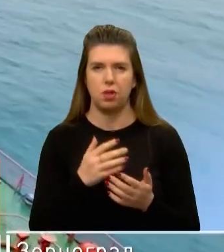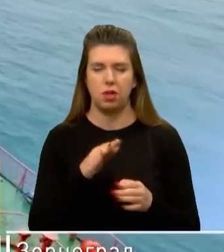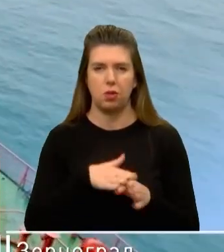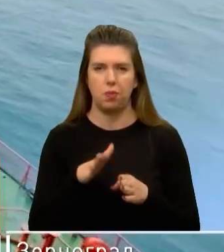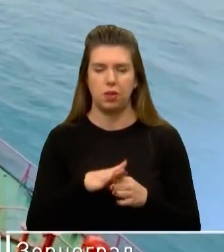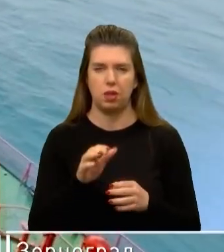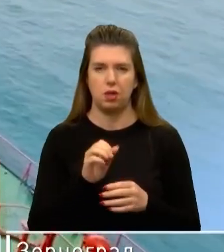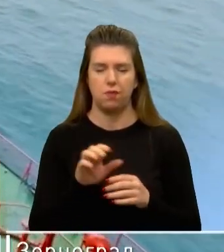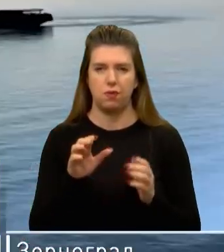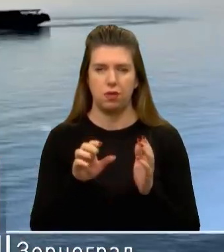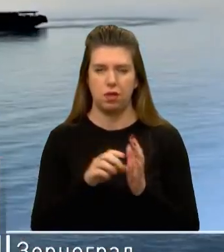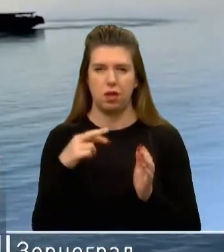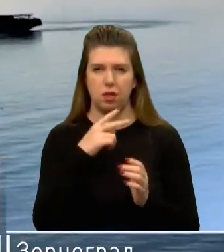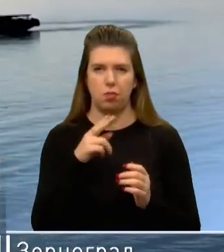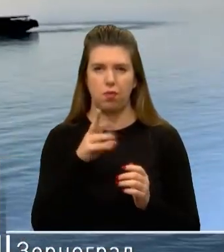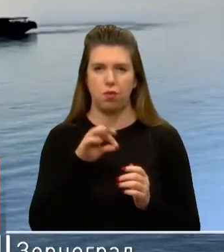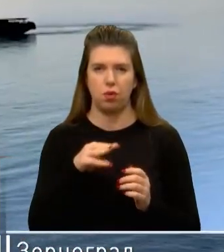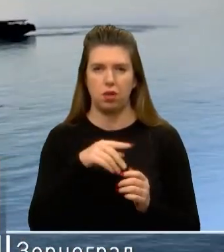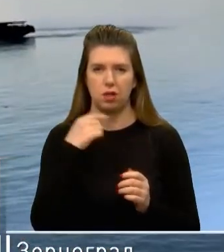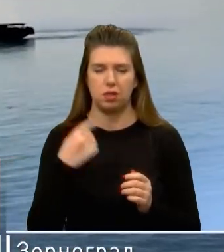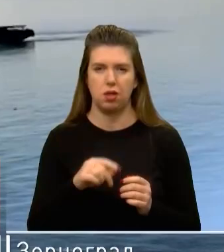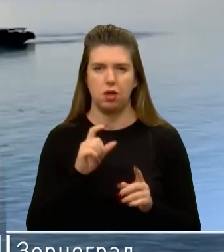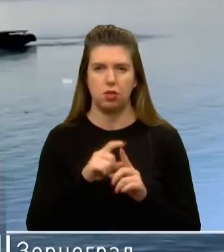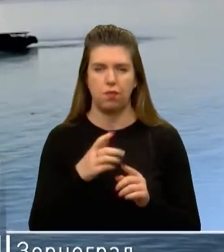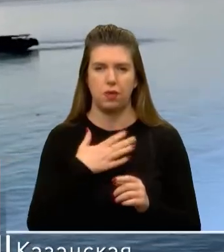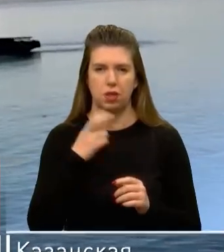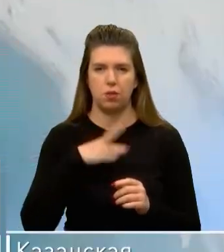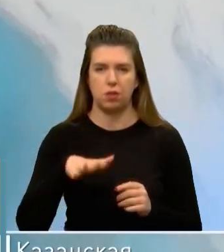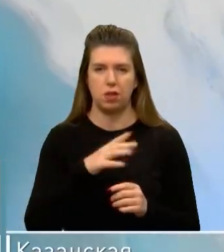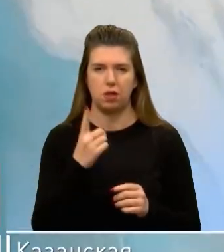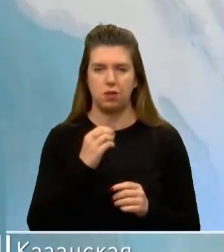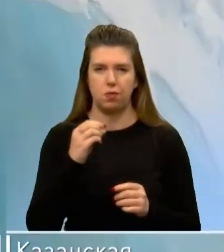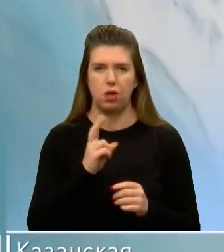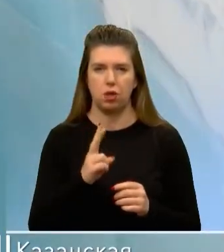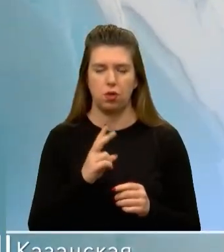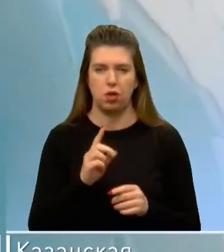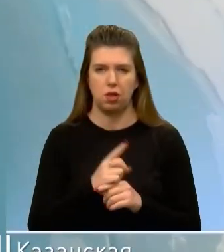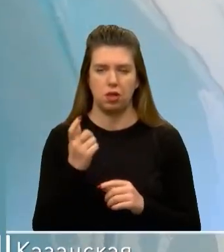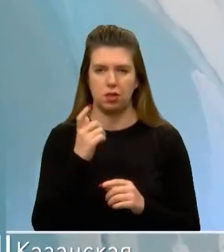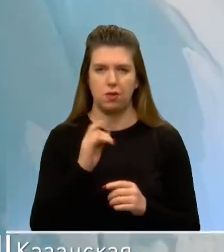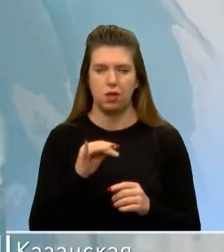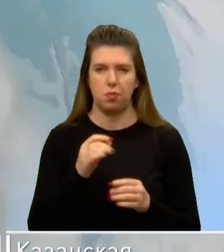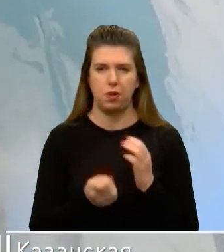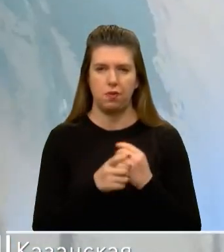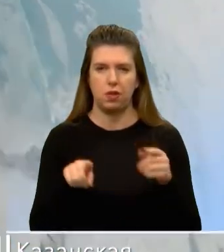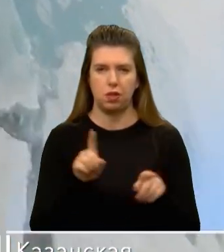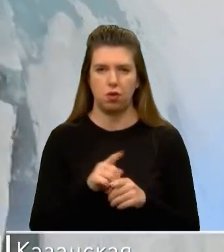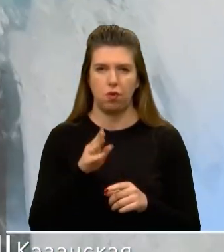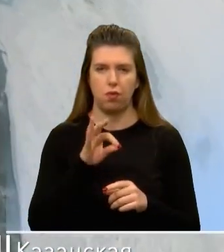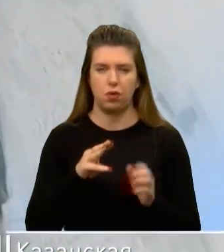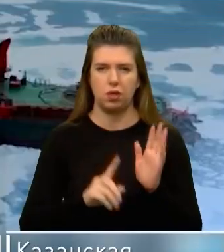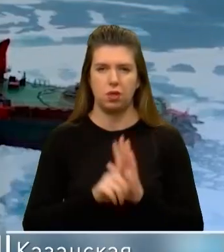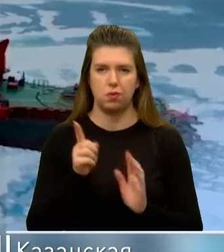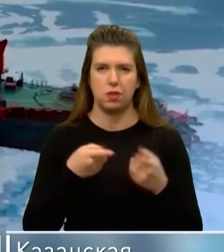исполняется атомному ледокольного флоту России к слову наша страна единственная кто им обладает и с появлением такого флота